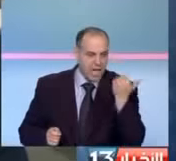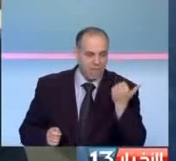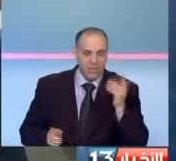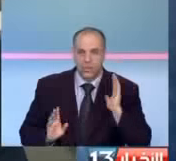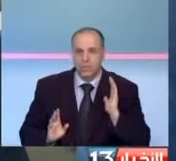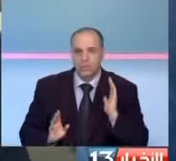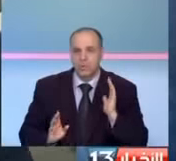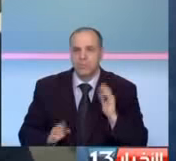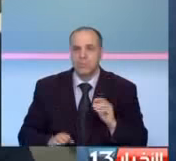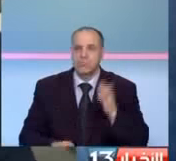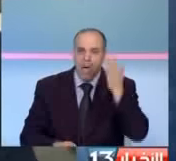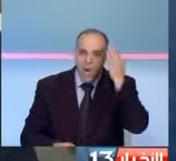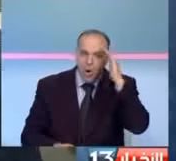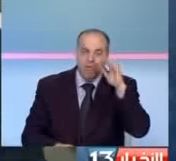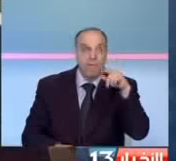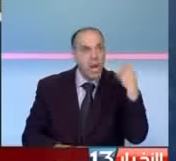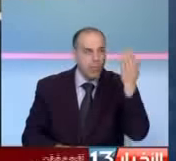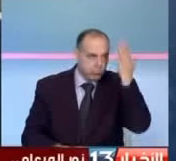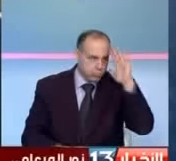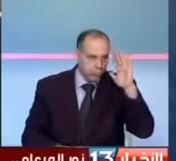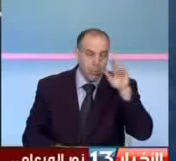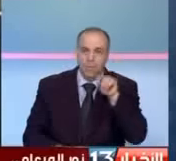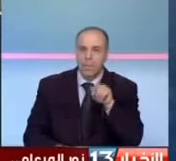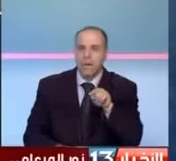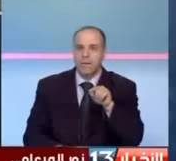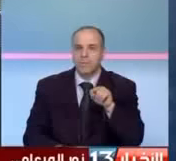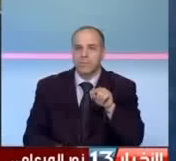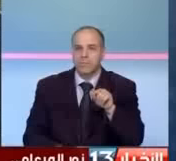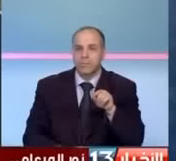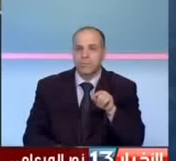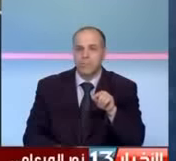malheureusement معروفه à l'échelle internationale et